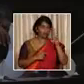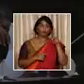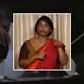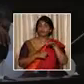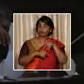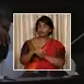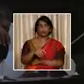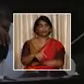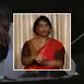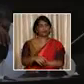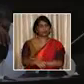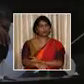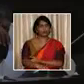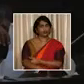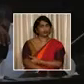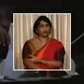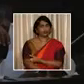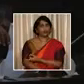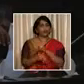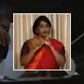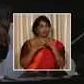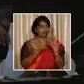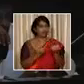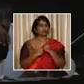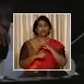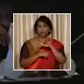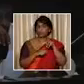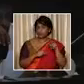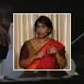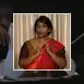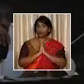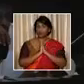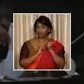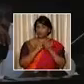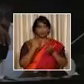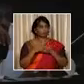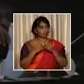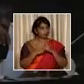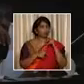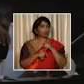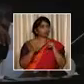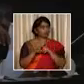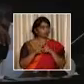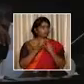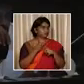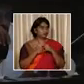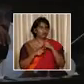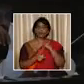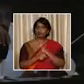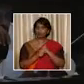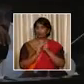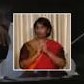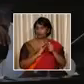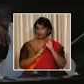புத்த விகாரங்களும் அந்த இடங்களிலே அவர்களுடைய நிலங்களை பறிக்கின்ற செயல்பாடுகளையும் அரசாங்கம் மிக துல்லியமாக செய்து வருகின்றது. இது ஒரு மிக